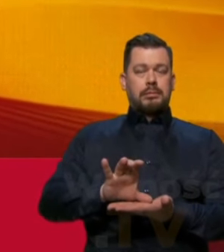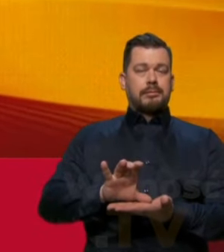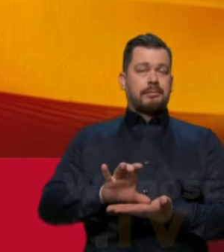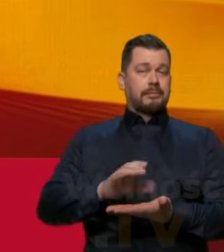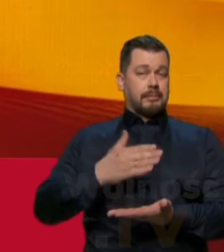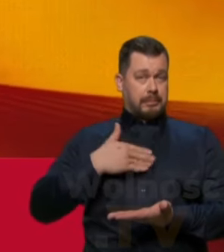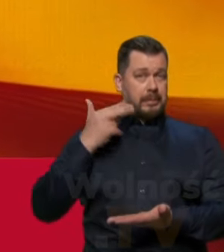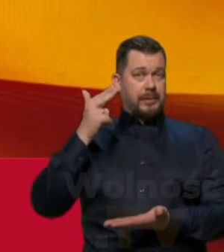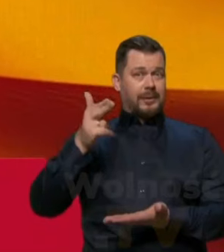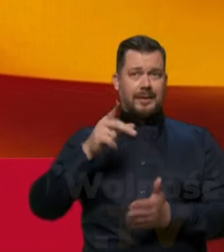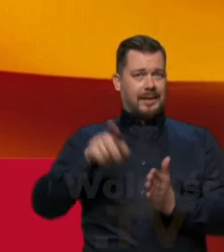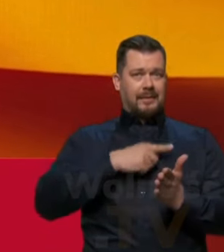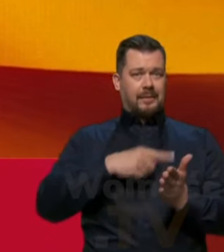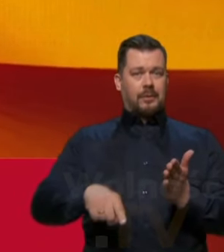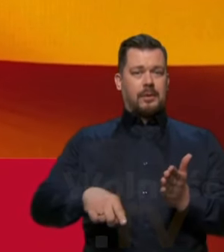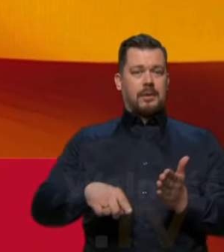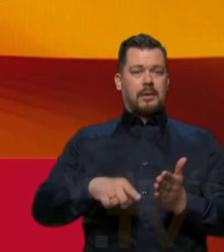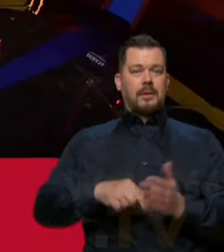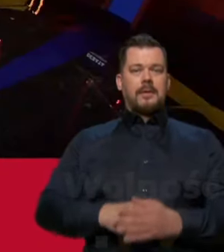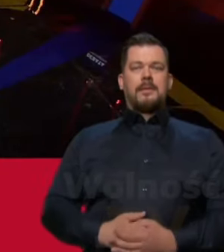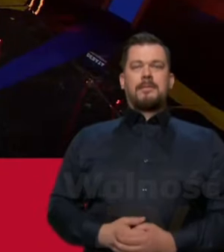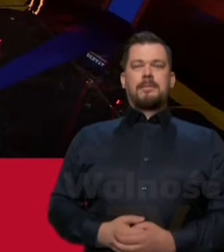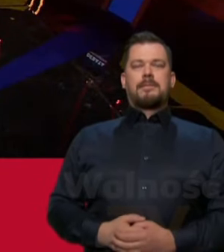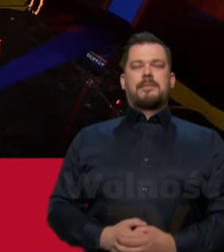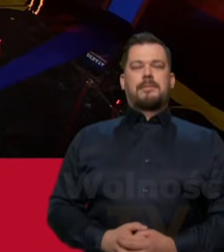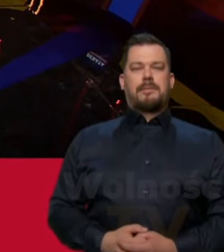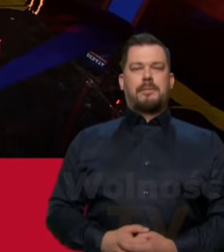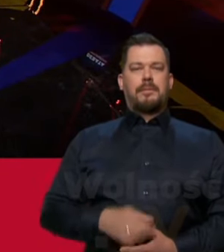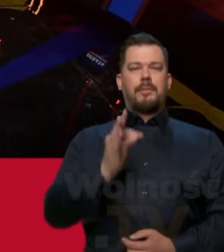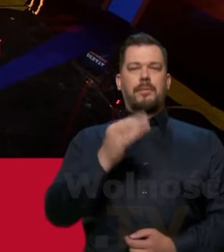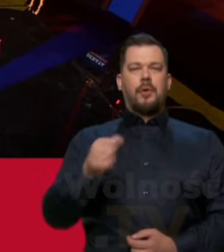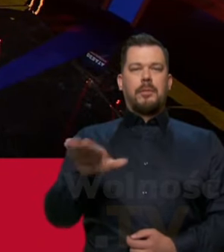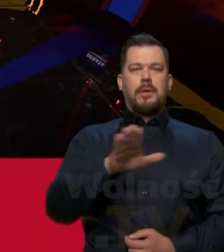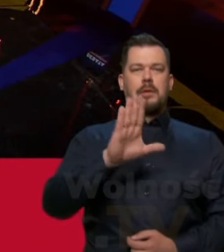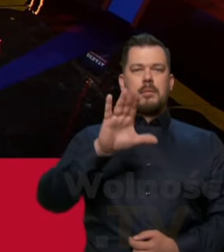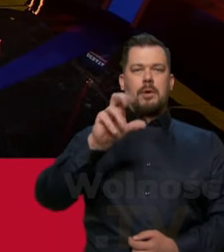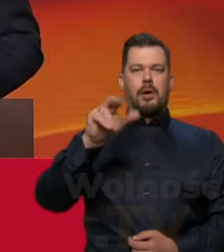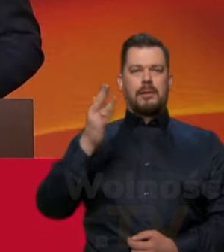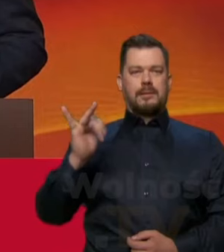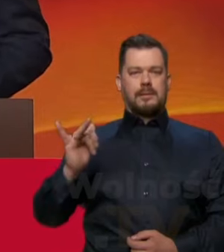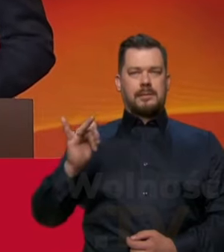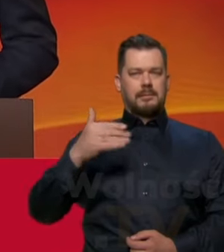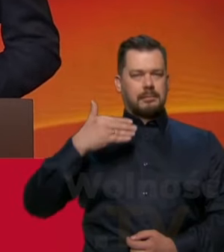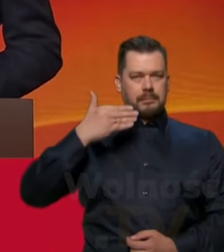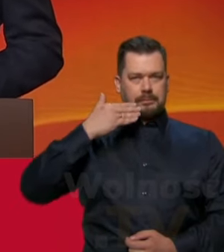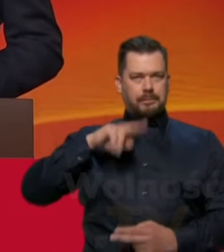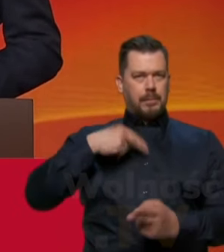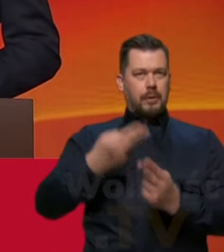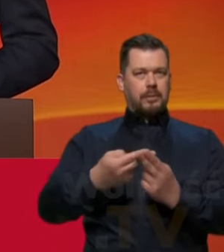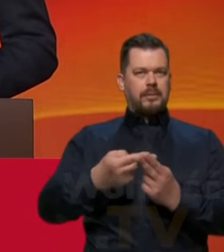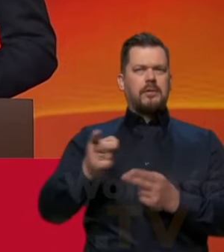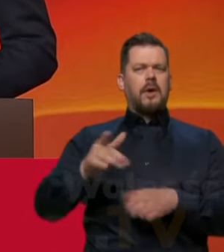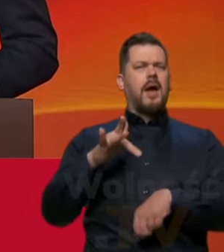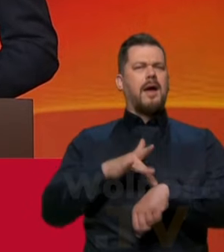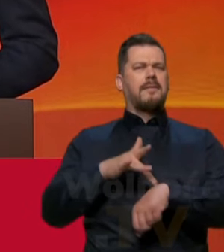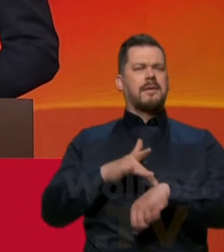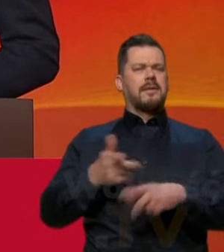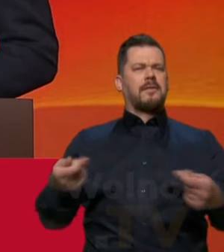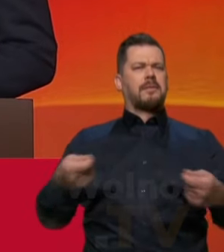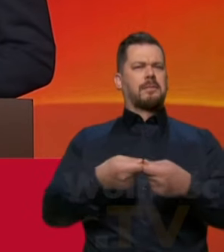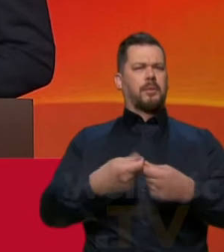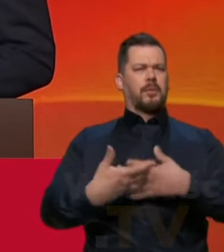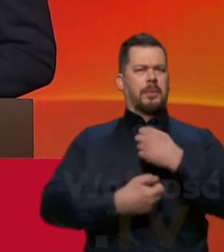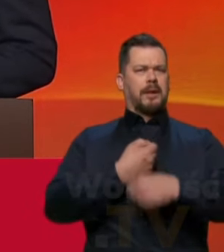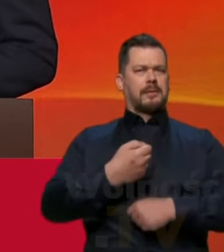również nie zostanie skasowany, jak na przykład sto obwodnic. Pan Tobiasz Bochański odpowiadał jako pierwszy. Przypominamy, że pytamy o tę efektywną współpracę rządu